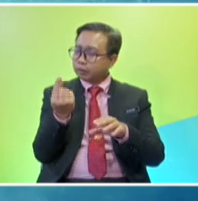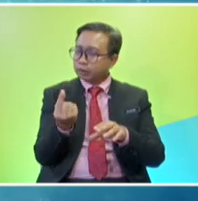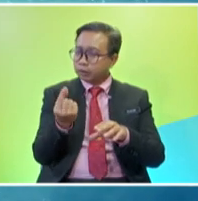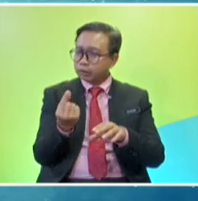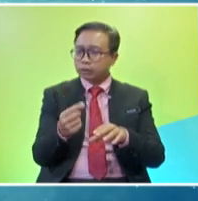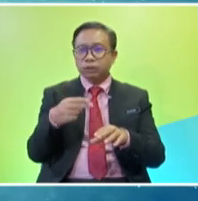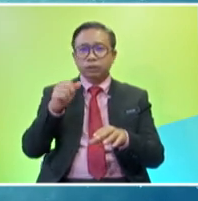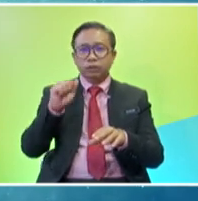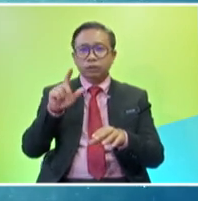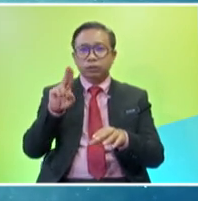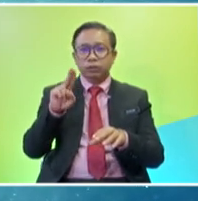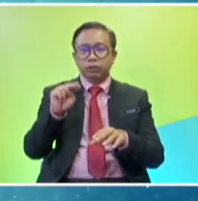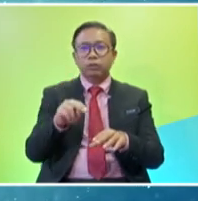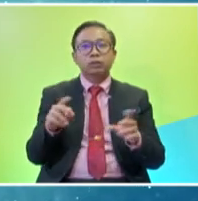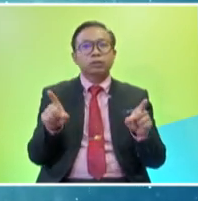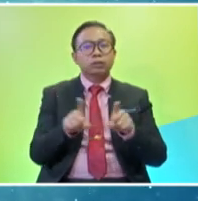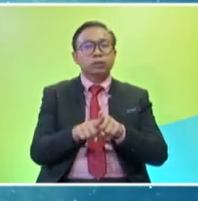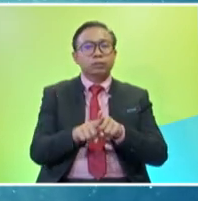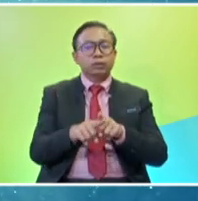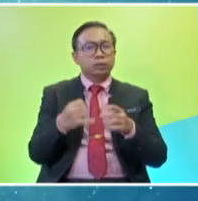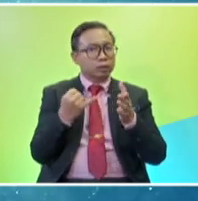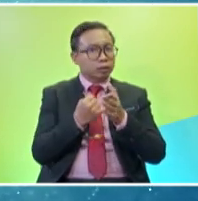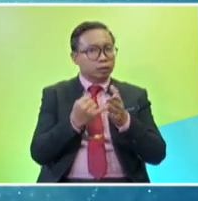berbentuk jarum Oke